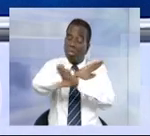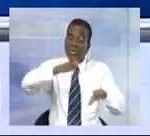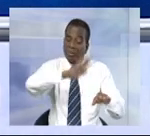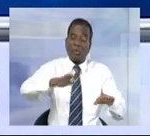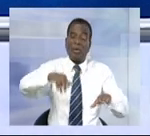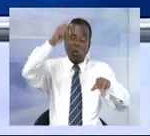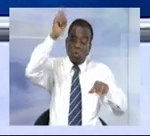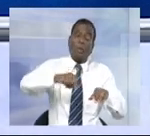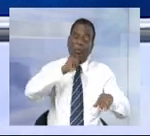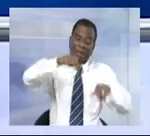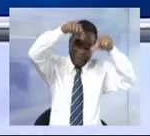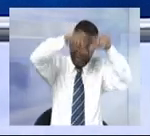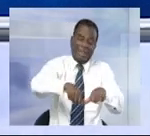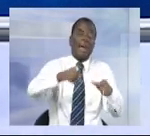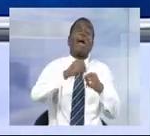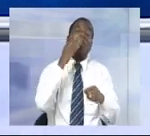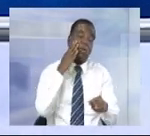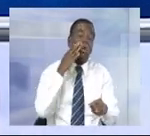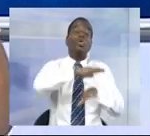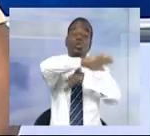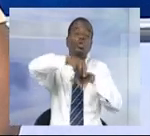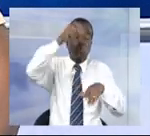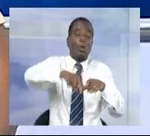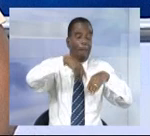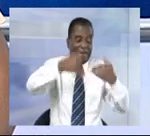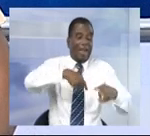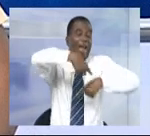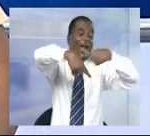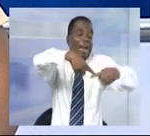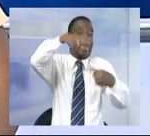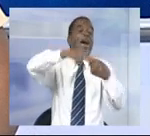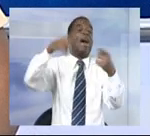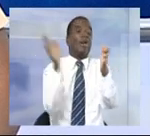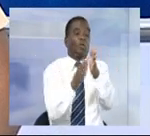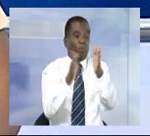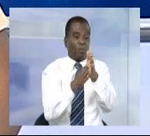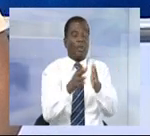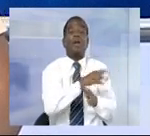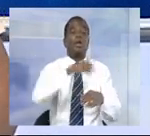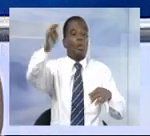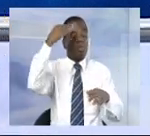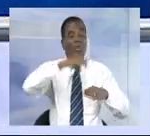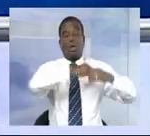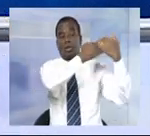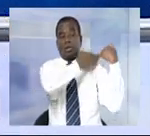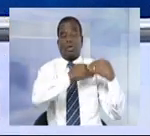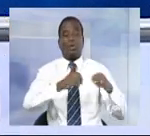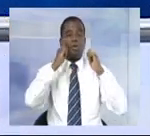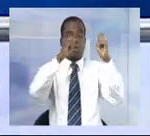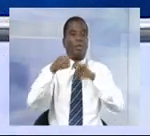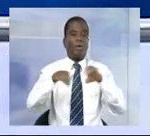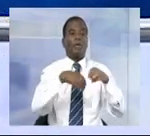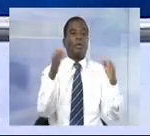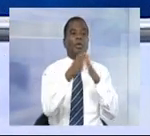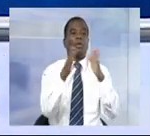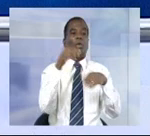au président de la République. Pour s'assurer de l'effectivité de ce programme, le ministère en charge de l'éducation a tenu une séance